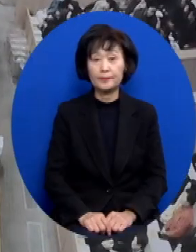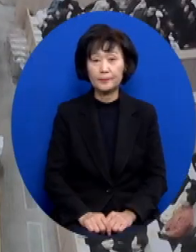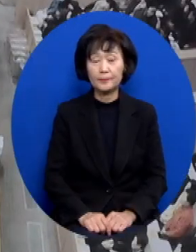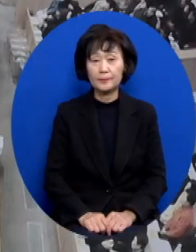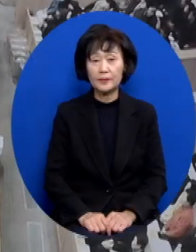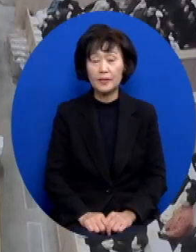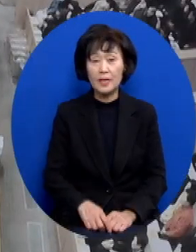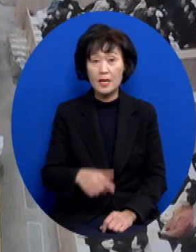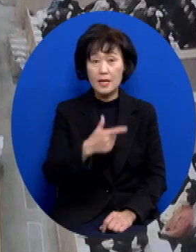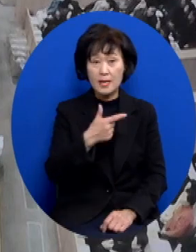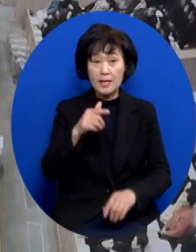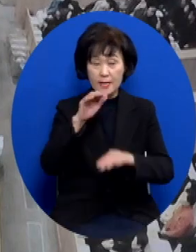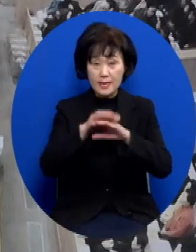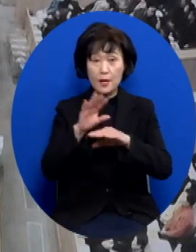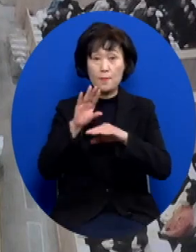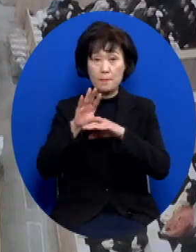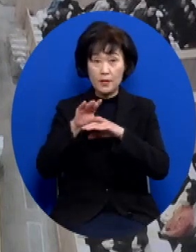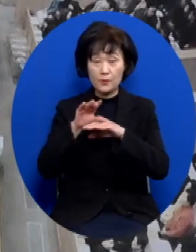대전 스튜디오입니다.